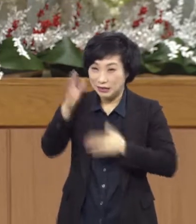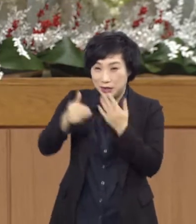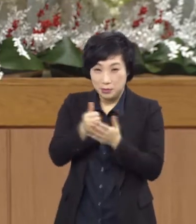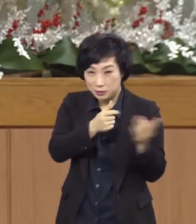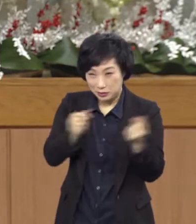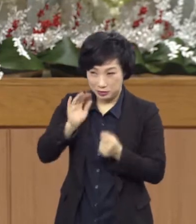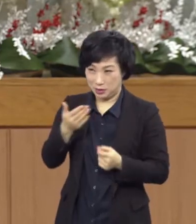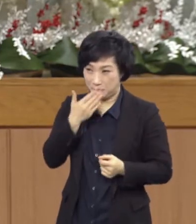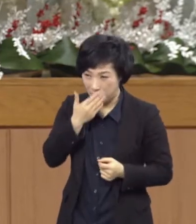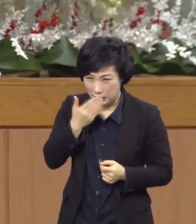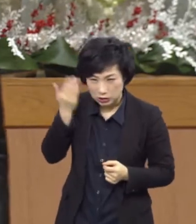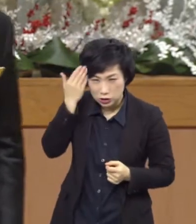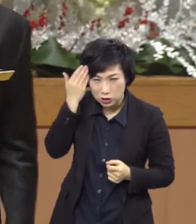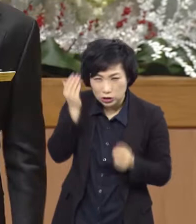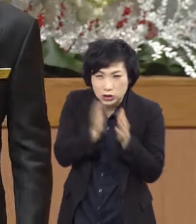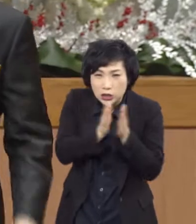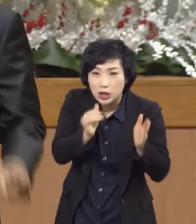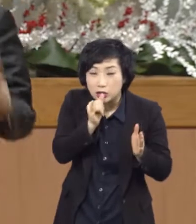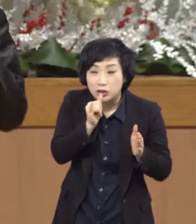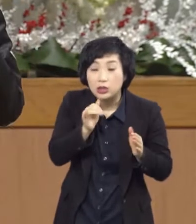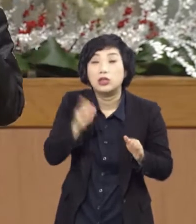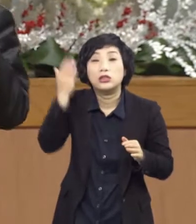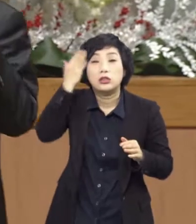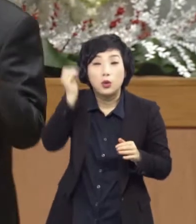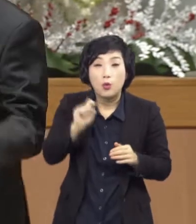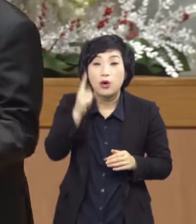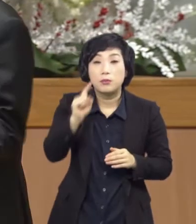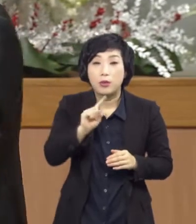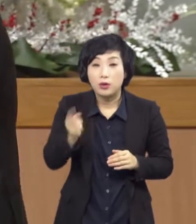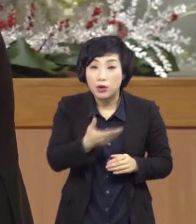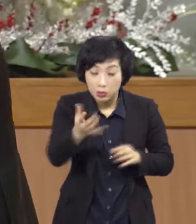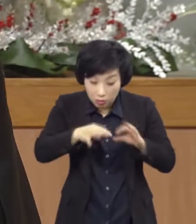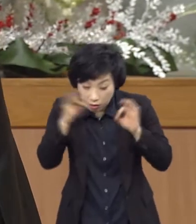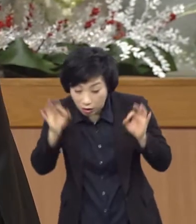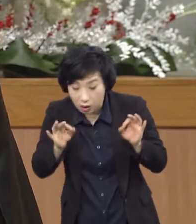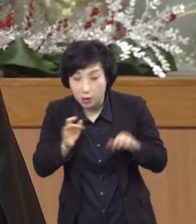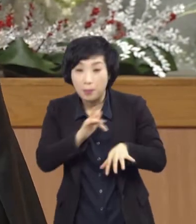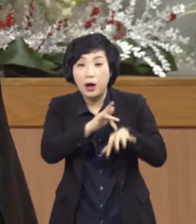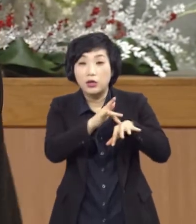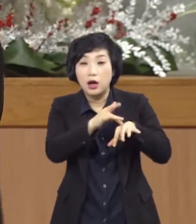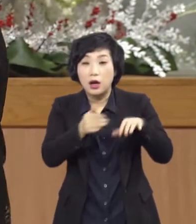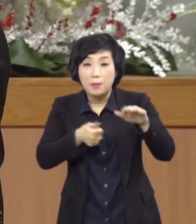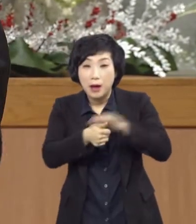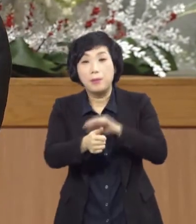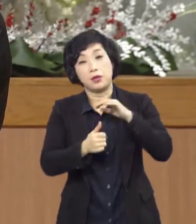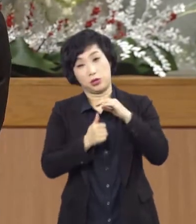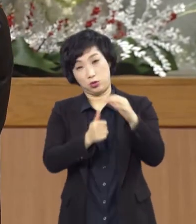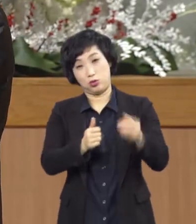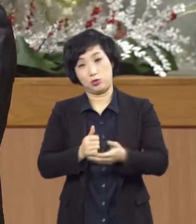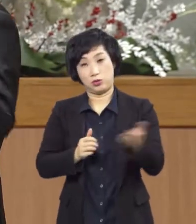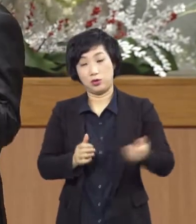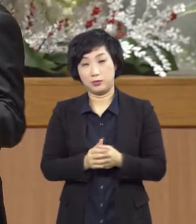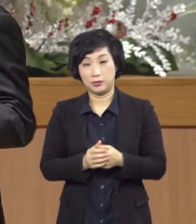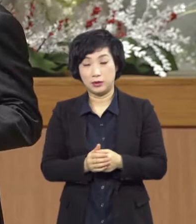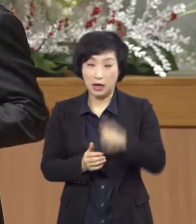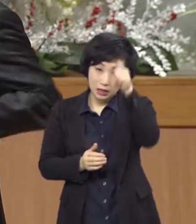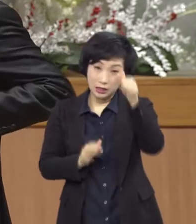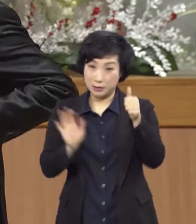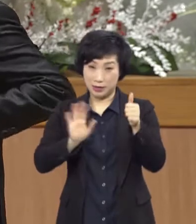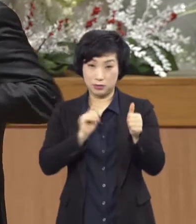왔습니다. 그 지식이 어디서 왔느냐? 마귀가 뱀을 이용해서 아담